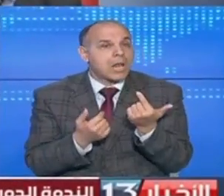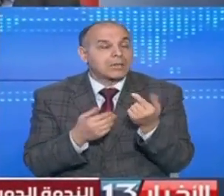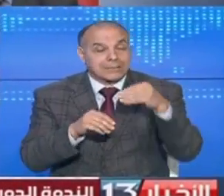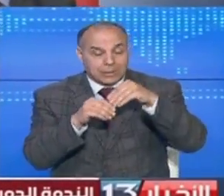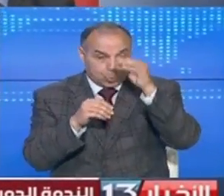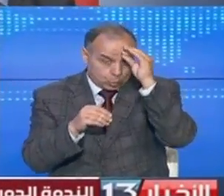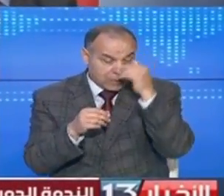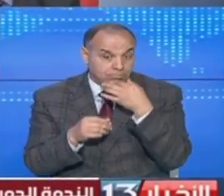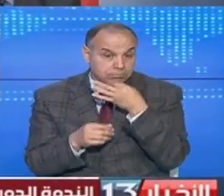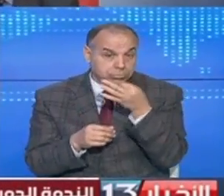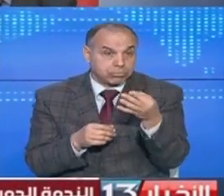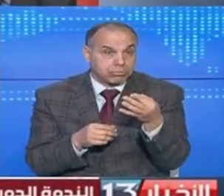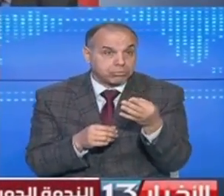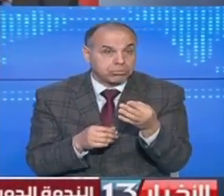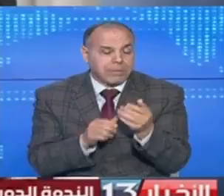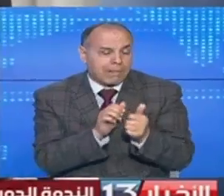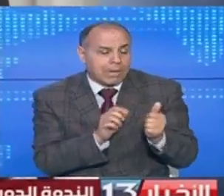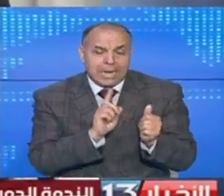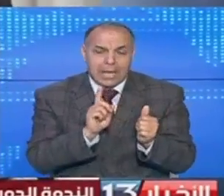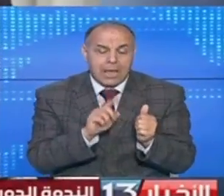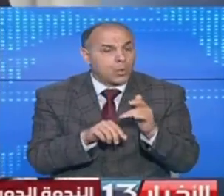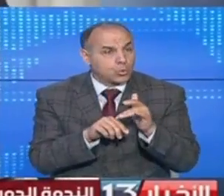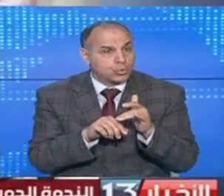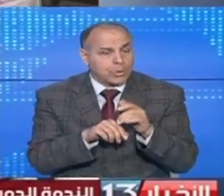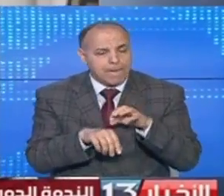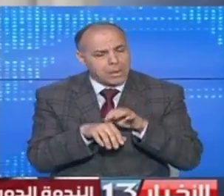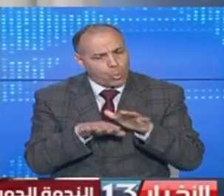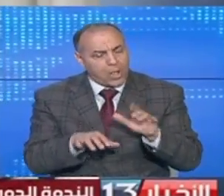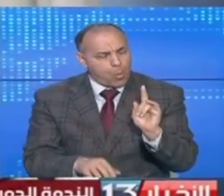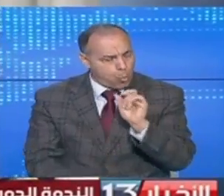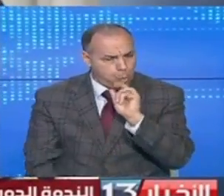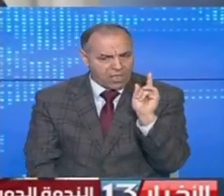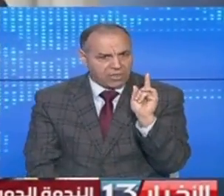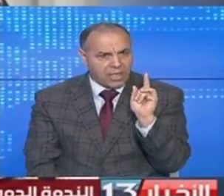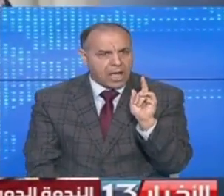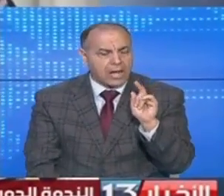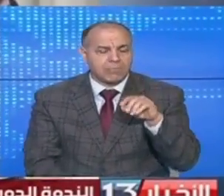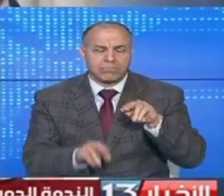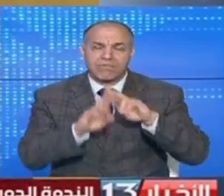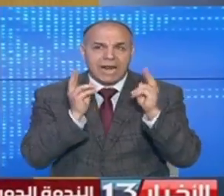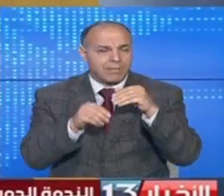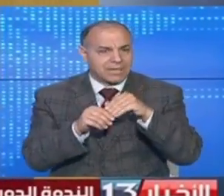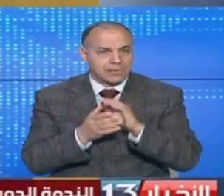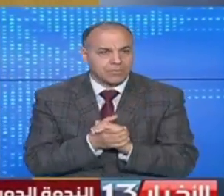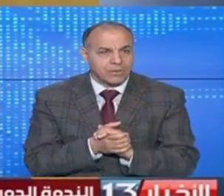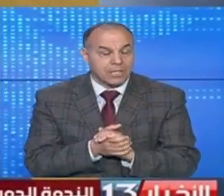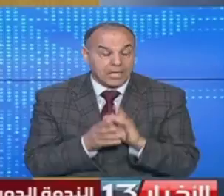الوطني الذي قال انه ليس بمعزل عن تاثيرات هذا الوباء الواضحه على الاقتصاد العالميه